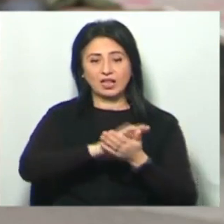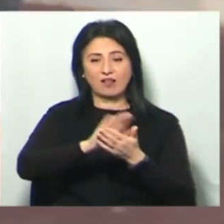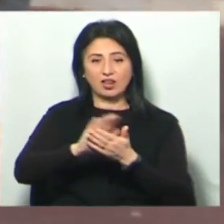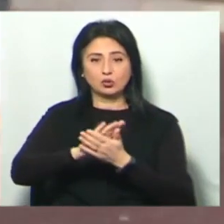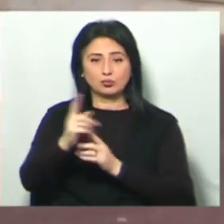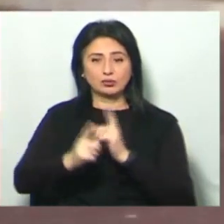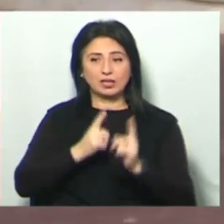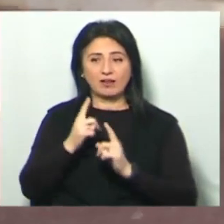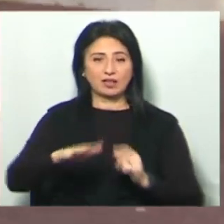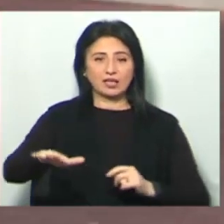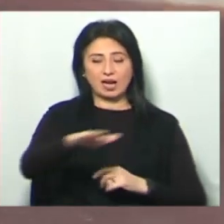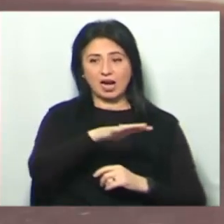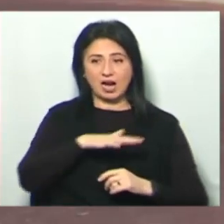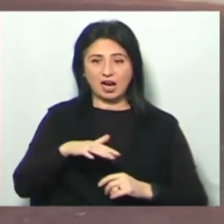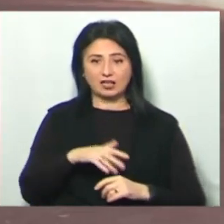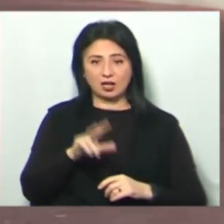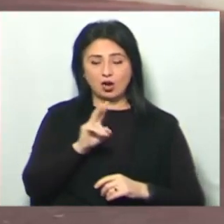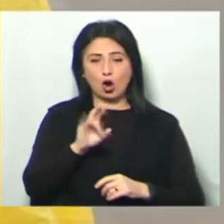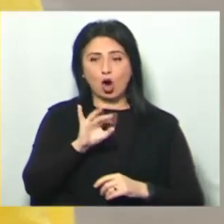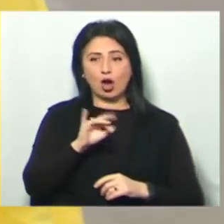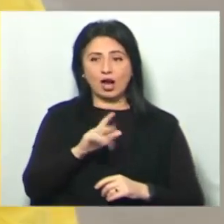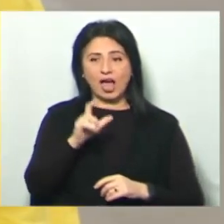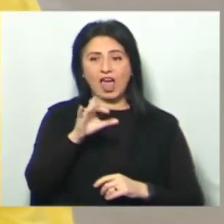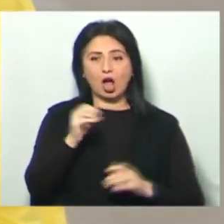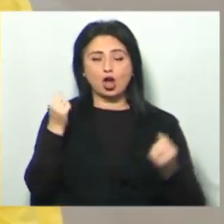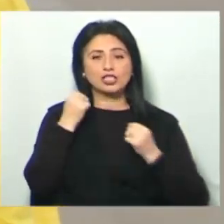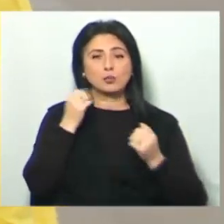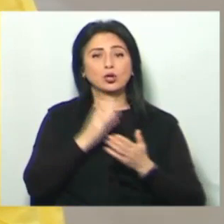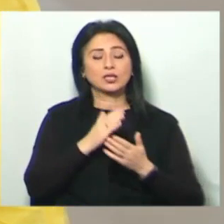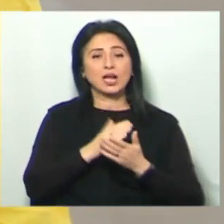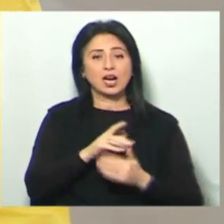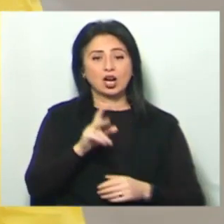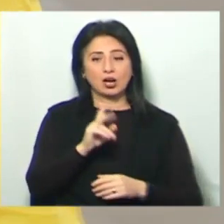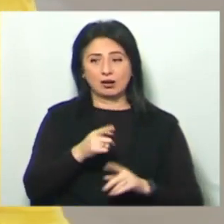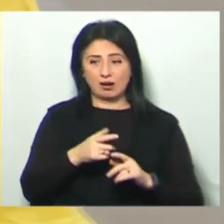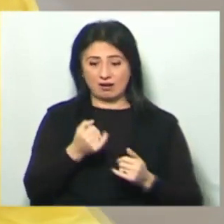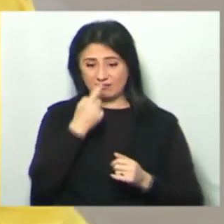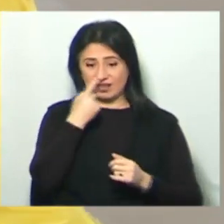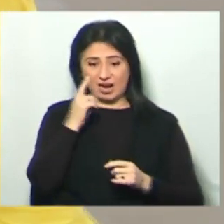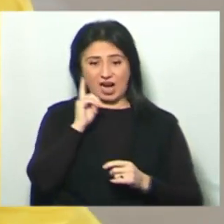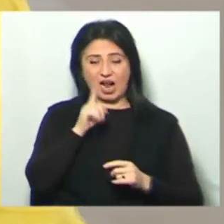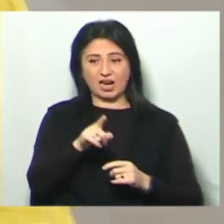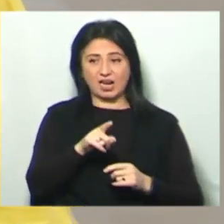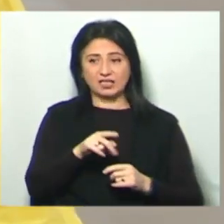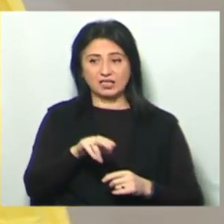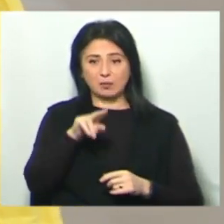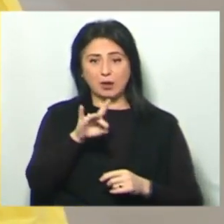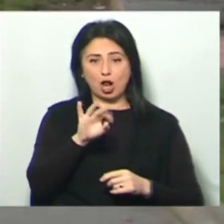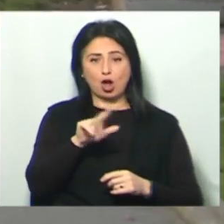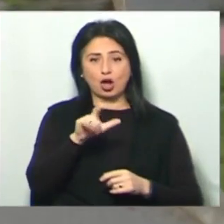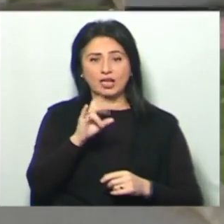დავასუფთავეთ ჩვენი გარემო. ლოგინგი არის ეკოსპორტის სახეობა, რომელიც სულ ახალგაზრდა. ეს ლოგინგი